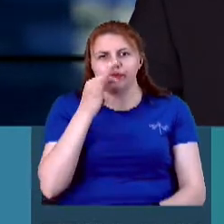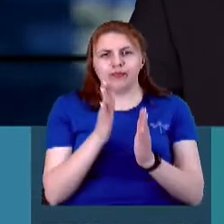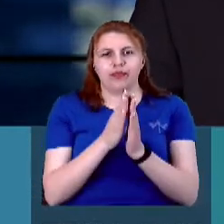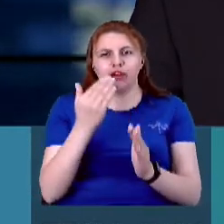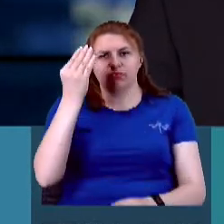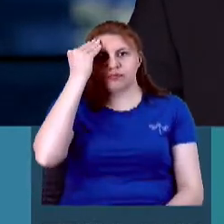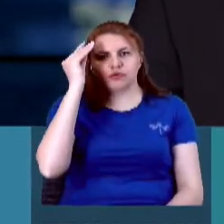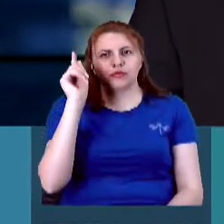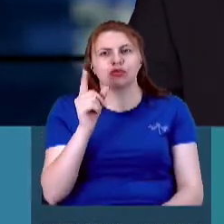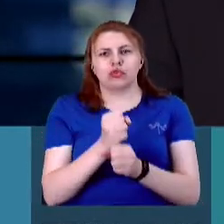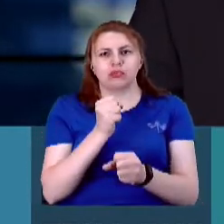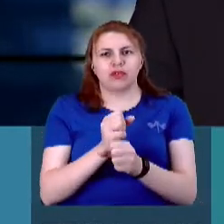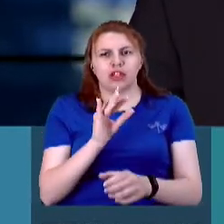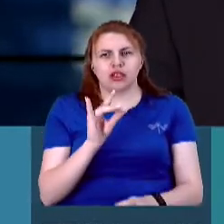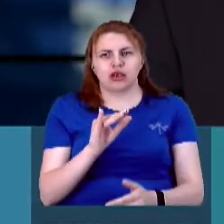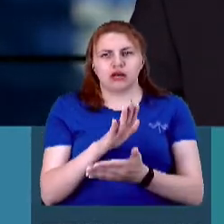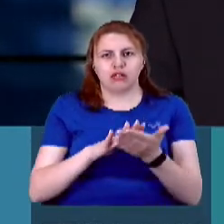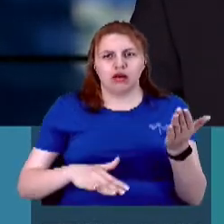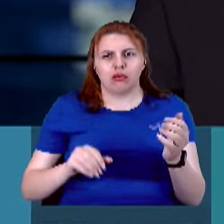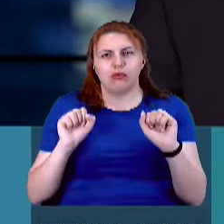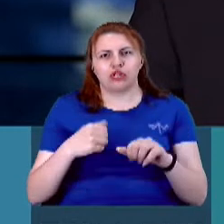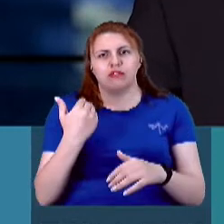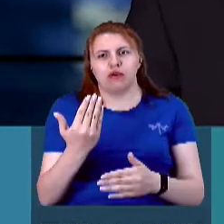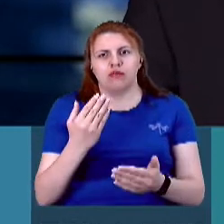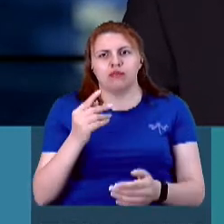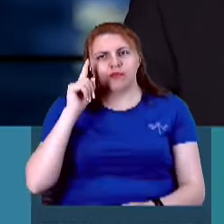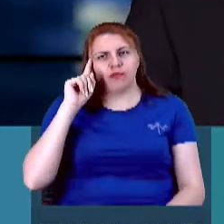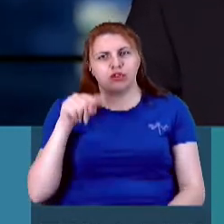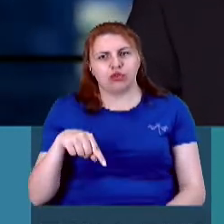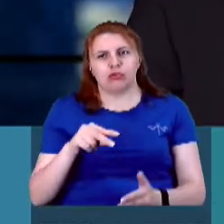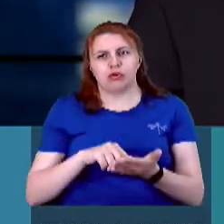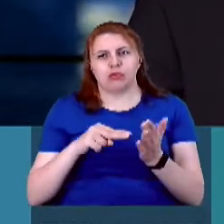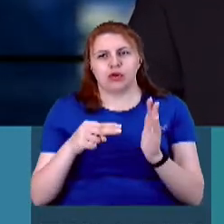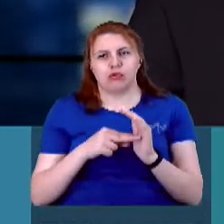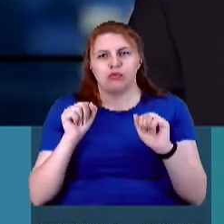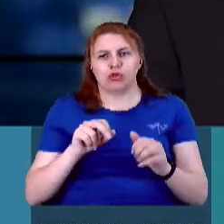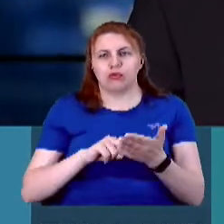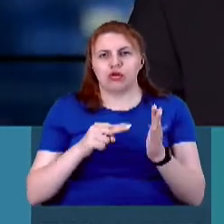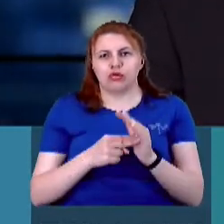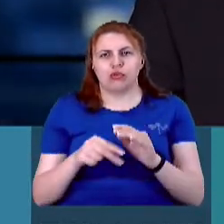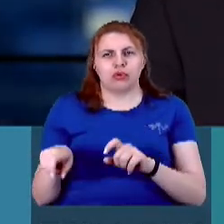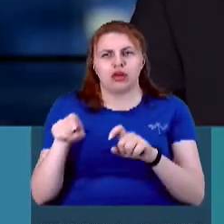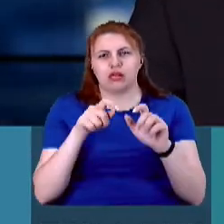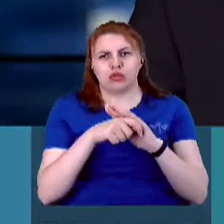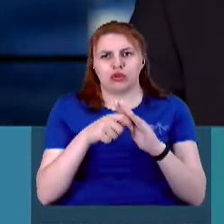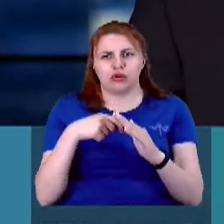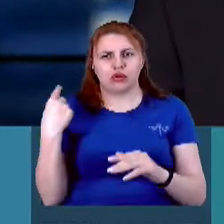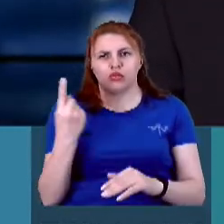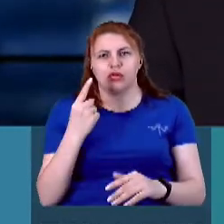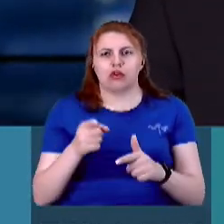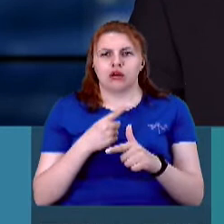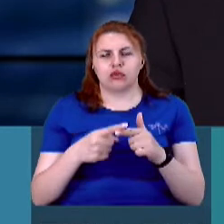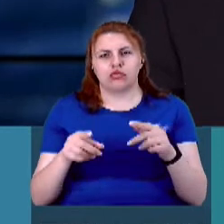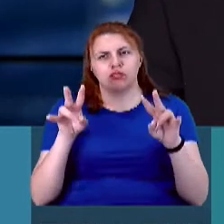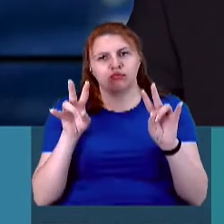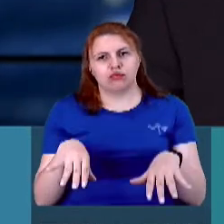що робити Валентині далі? Чи важливо, вам відомо вже про її плани? Можливо, вона планує переїхати з Донецької області? Чи все ж таки планує